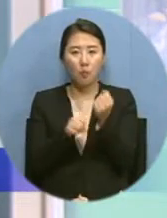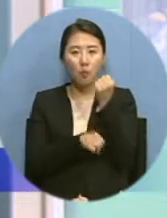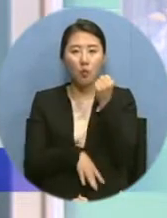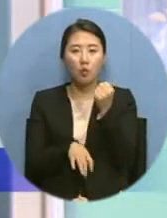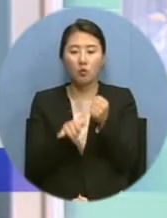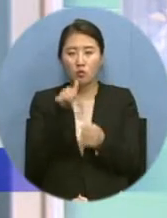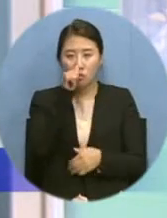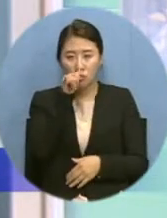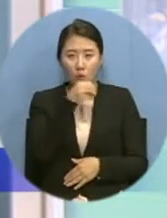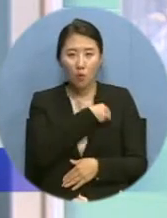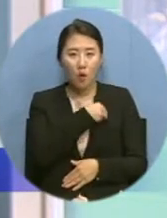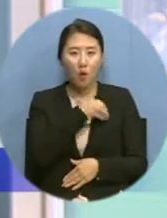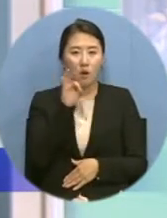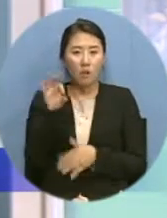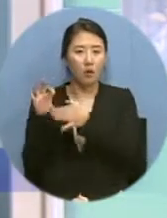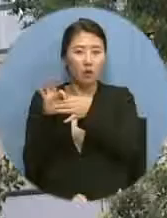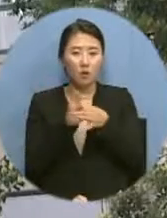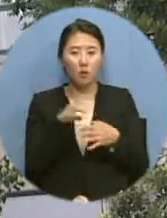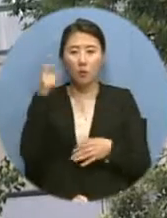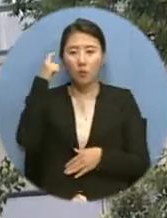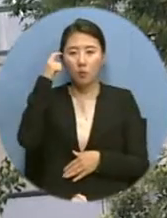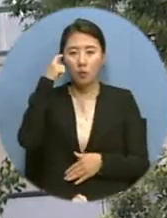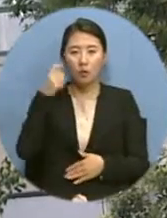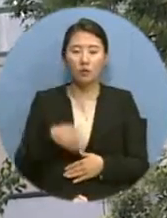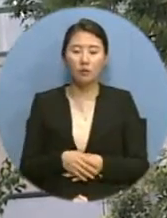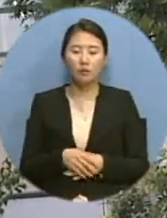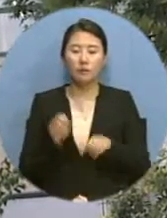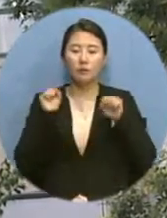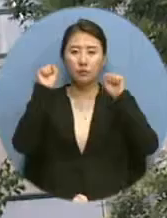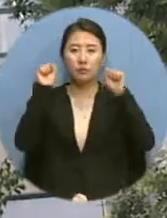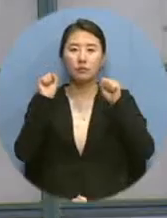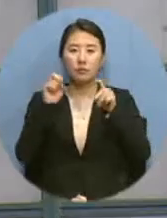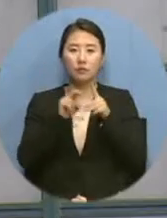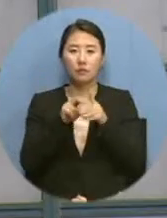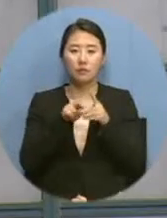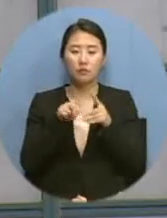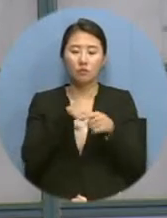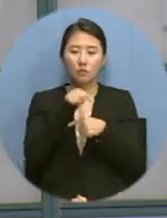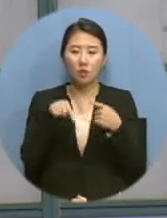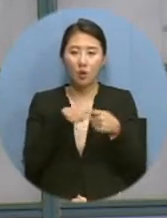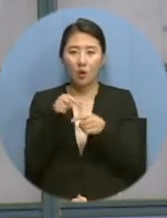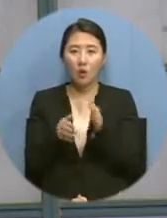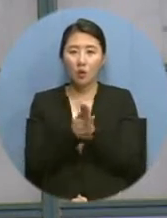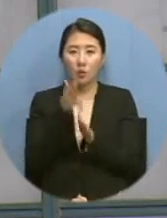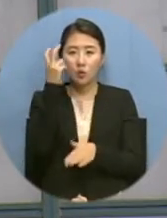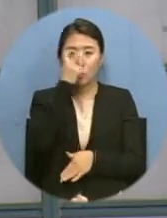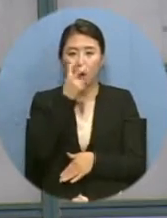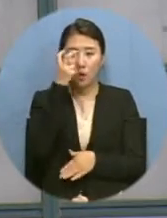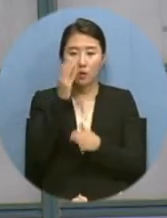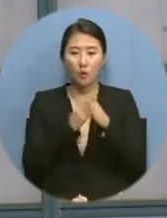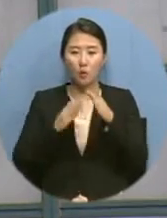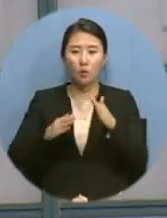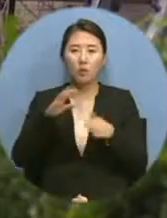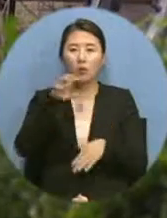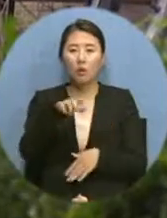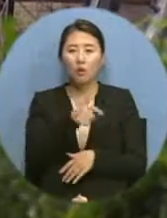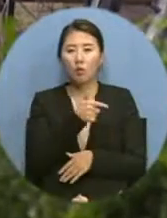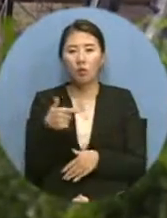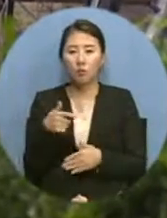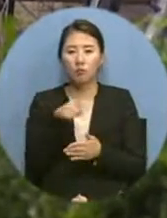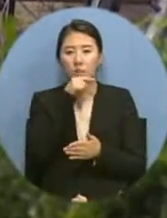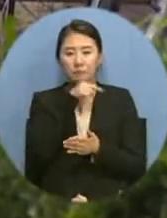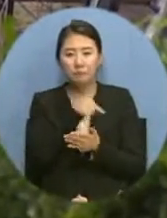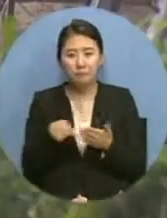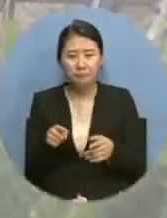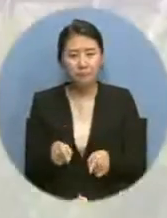연회비 수납은 왜 계속되는 걸까? 체육센터를 운영하는 성동도시관리공단은 적자폭이 너무 커 어쩔